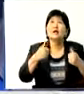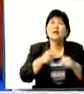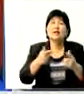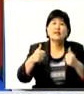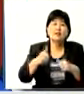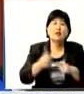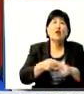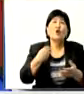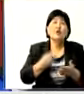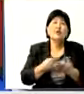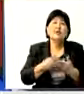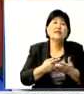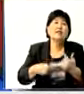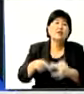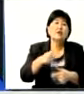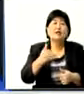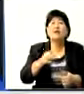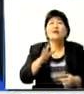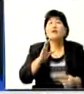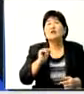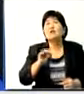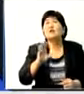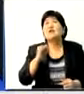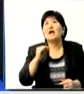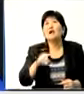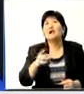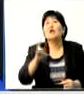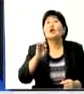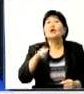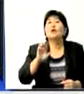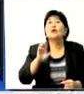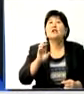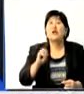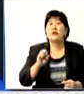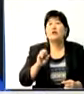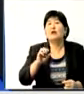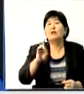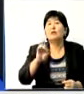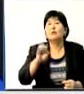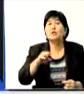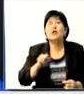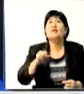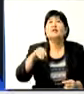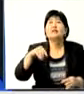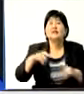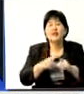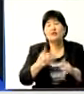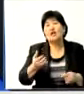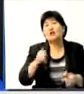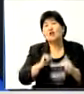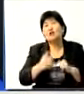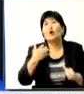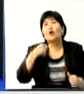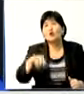Ол бірінші бизнесмендерге арналған веб-сайттар жарысы. Екінші секция бойынша робототехника. Робототехникадан қазір жарыстар өте көп. Бізде Қызылордада болып